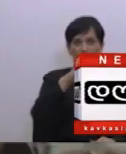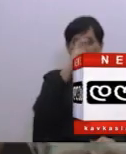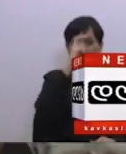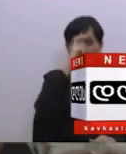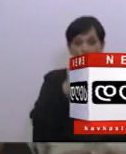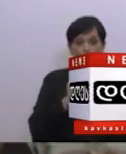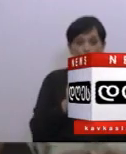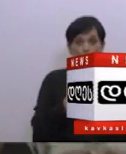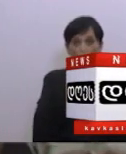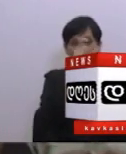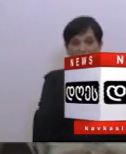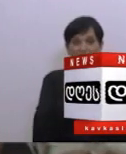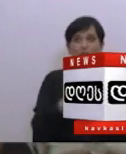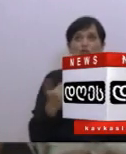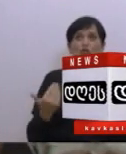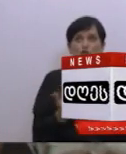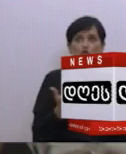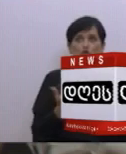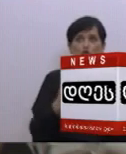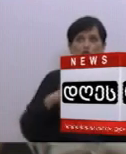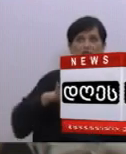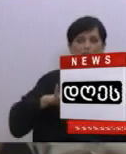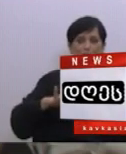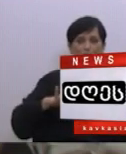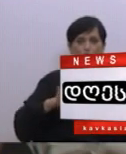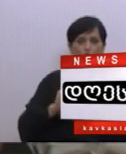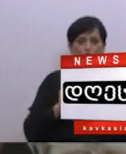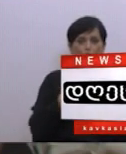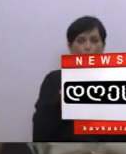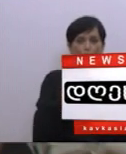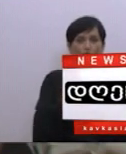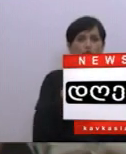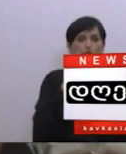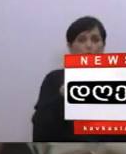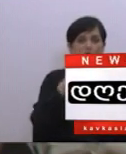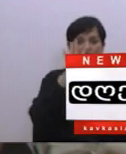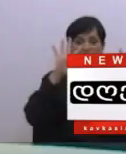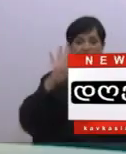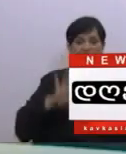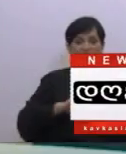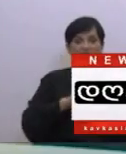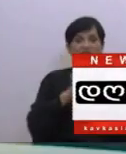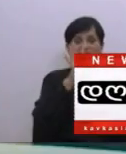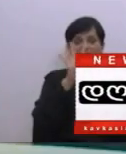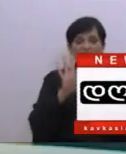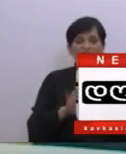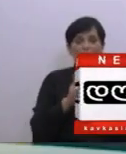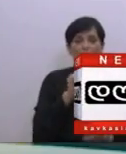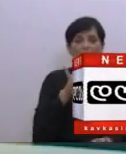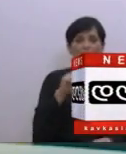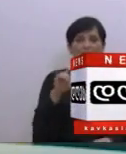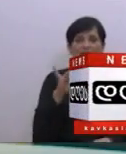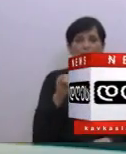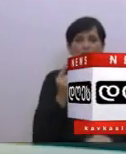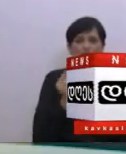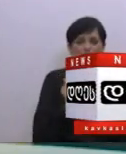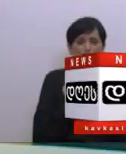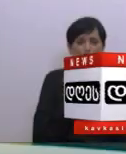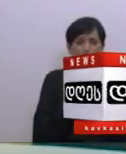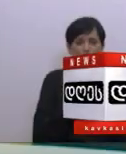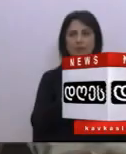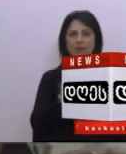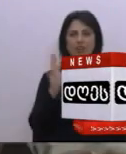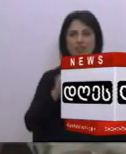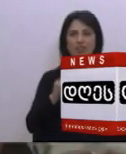Braldebebis Ponzemim Dinareobda, Otsnebis deputate Bisgariziane, Batavda Pirola Salome Samadashulis Mimartom Gamoitsu Romelits, Umbravlesobas